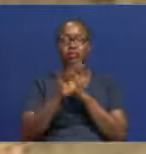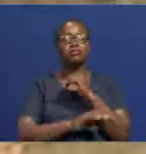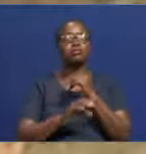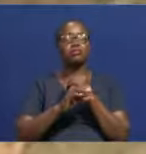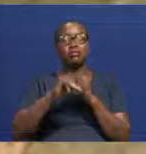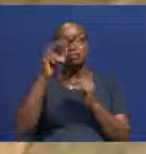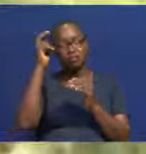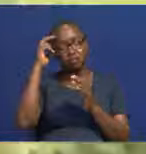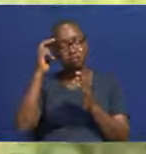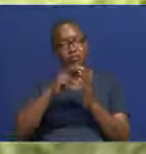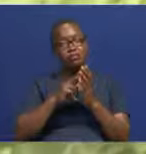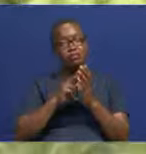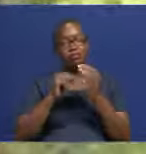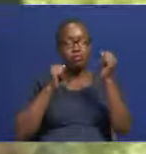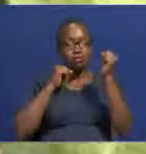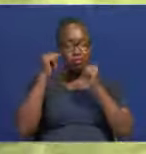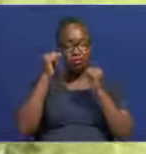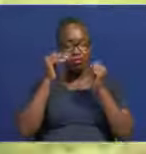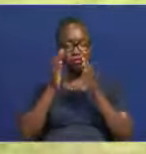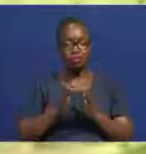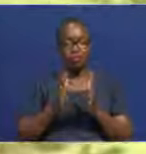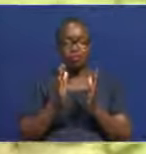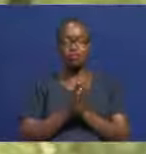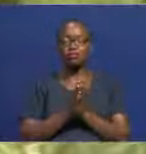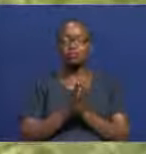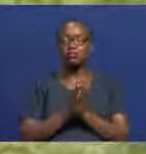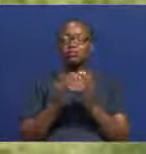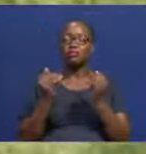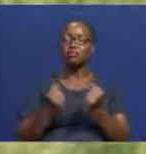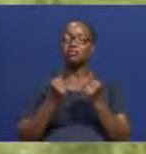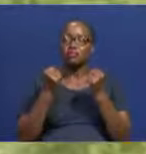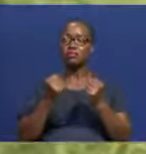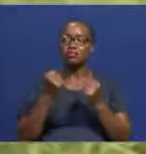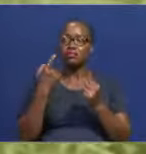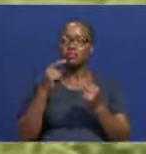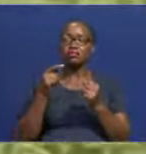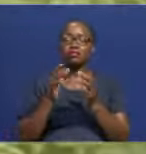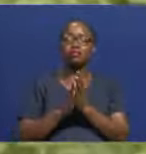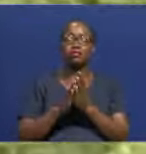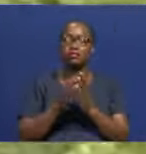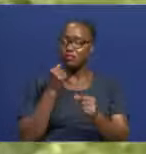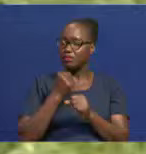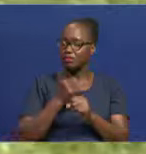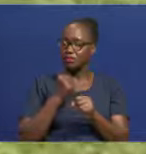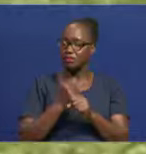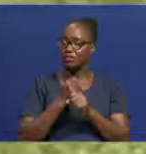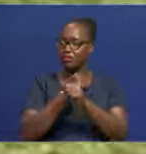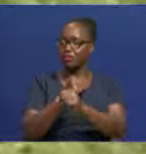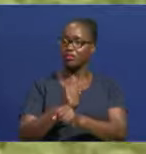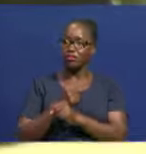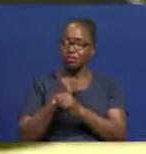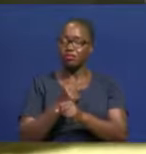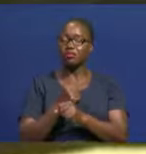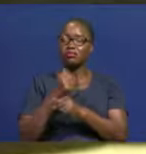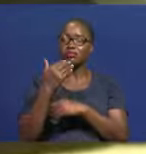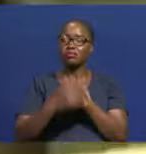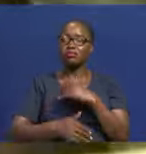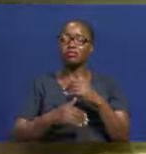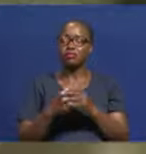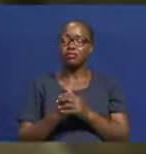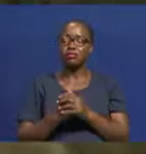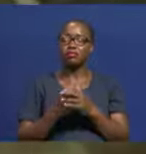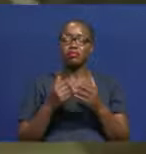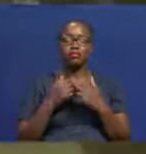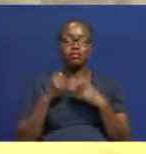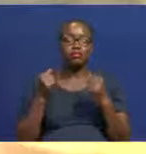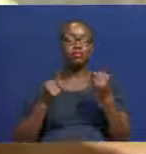to recognize military veterans as heroes or mashujaa for their relentless effort to secure our borders. Kuna